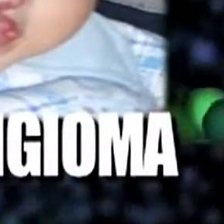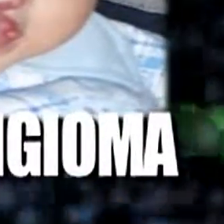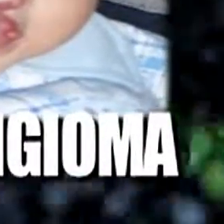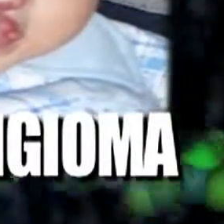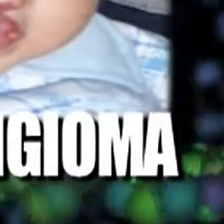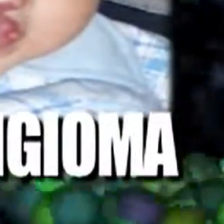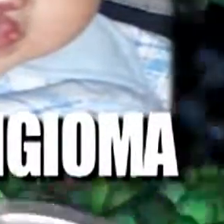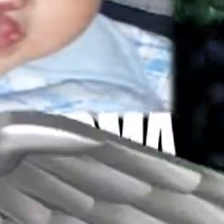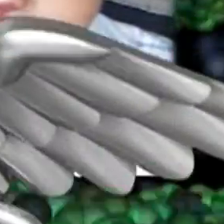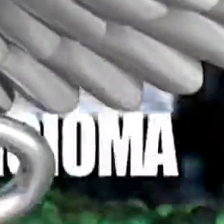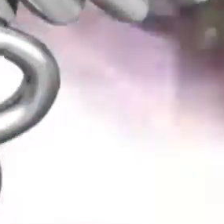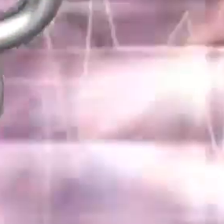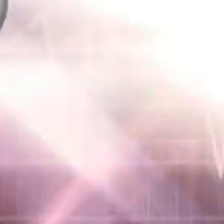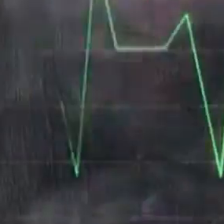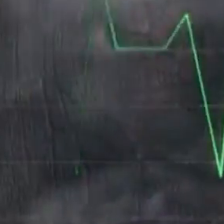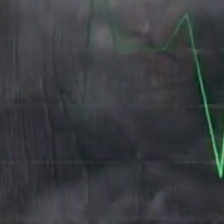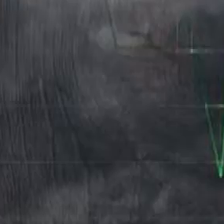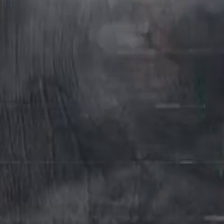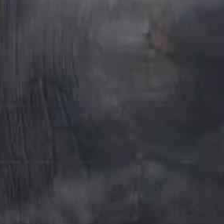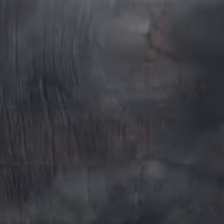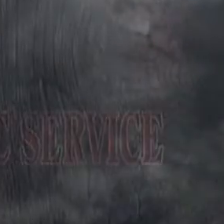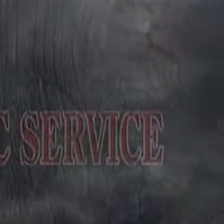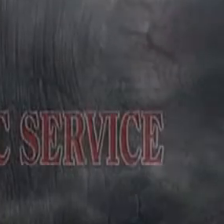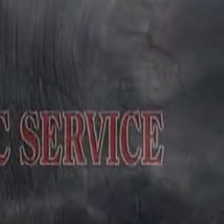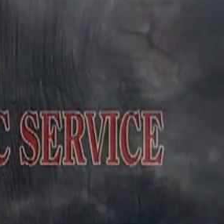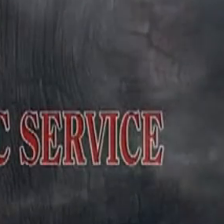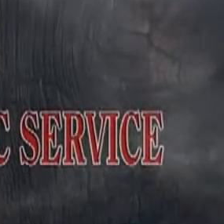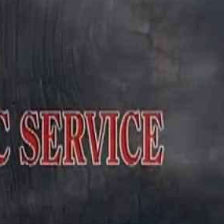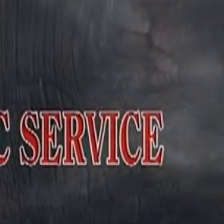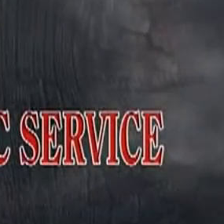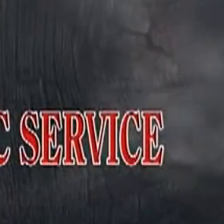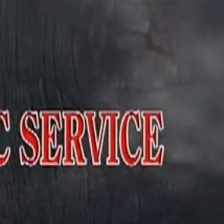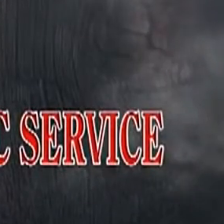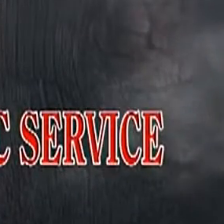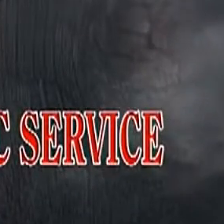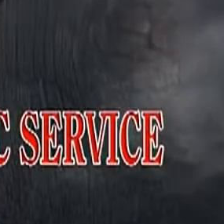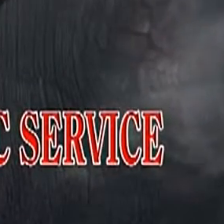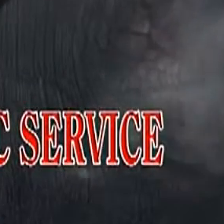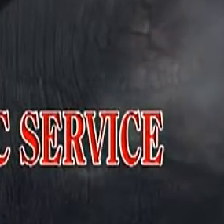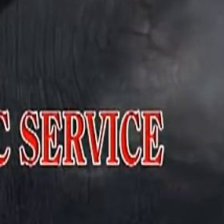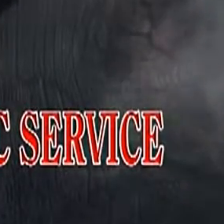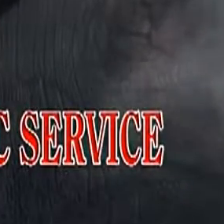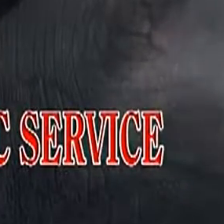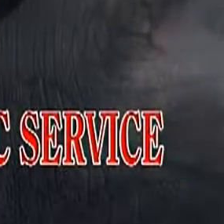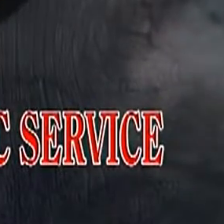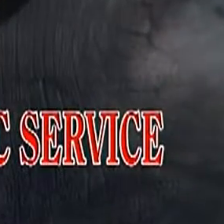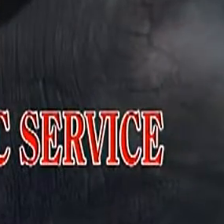Tanggapin mo.